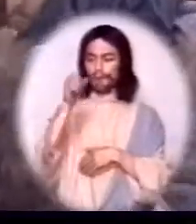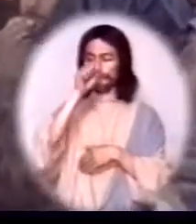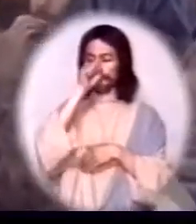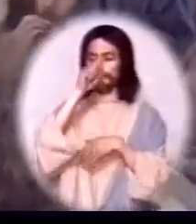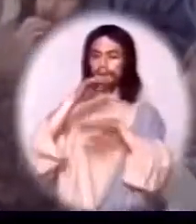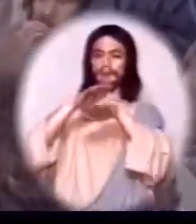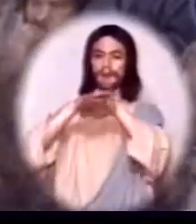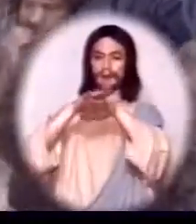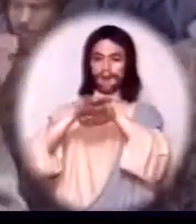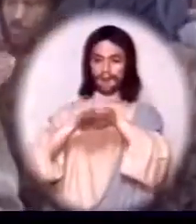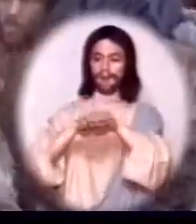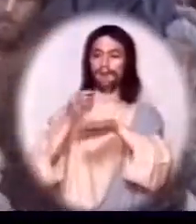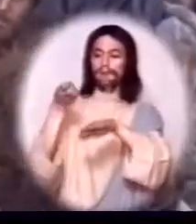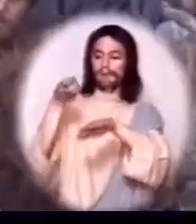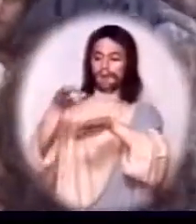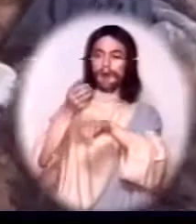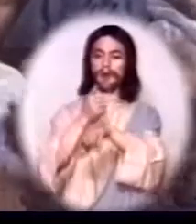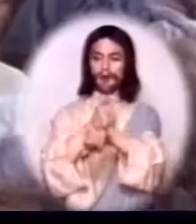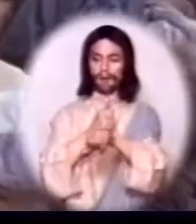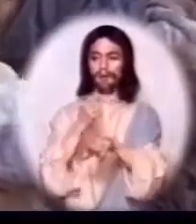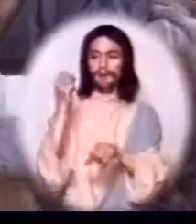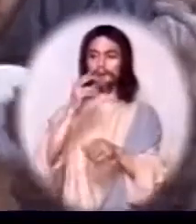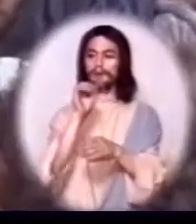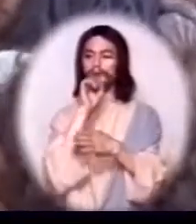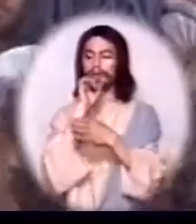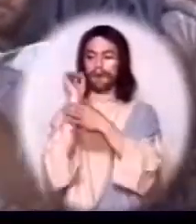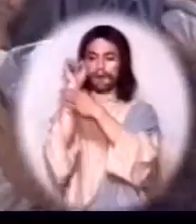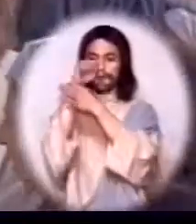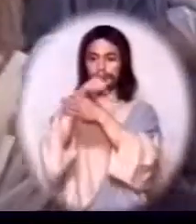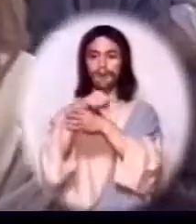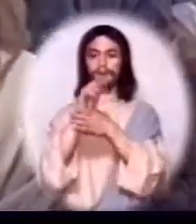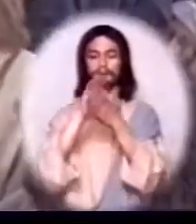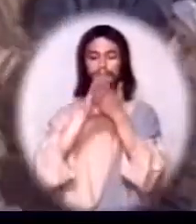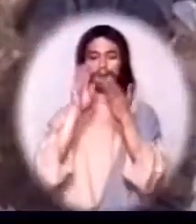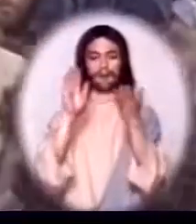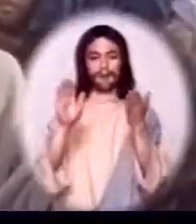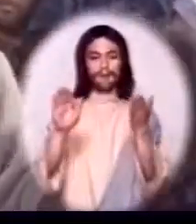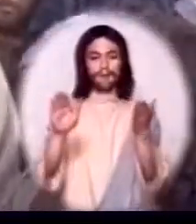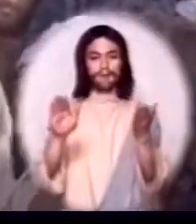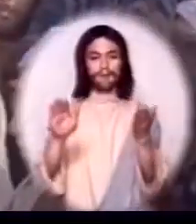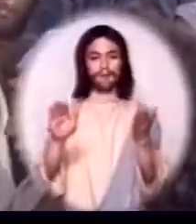어떤 씨는 좋은 땅에 떨어져 다시